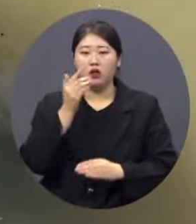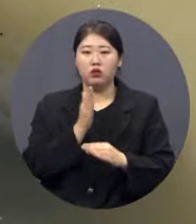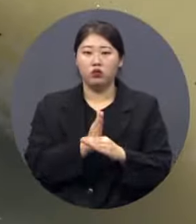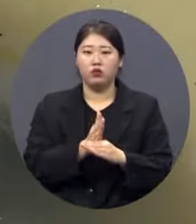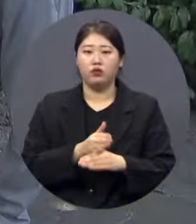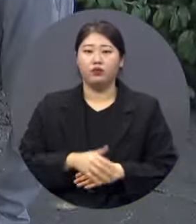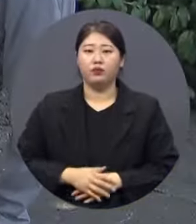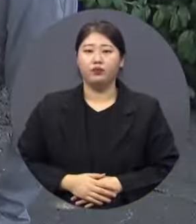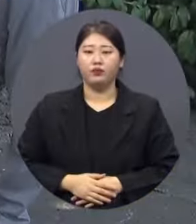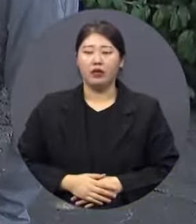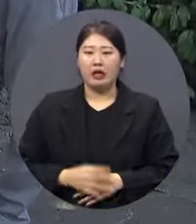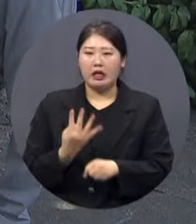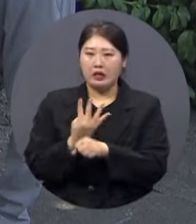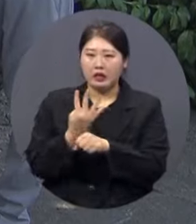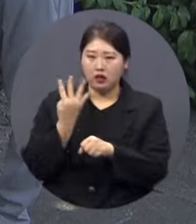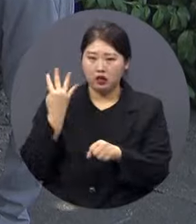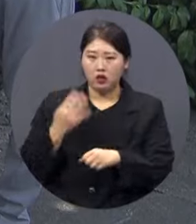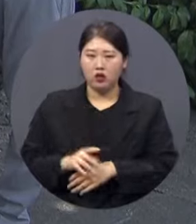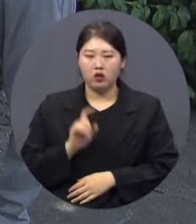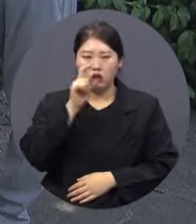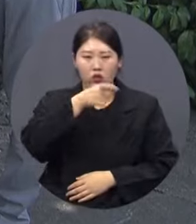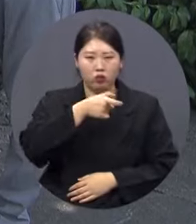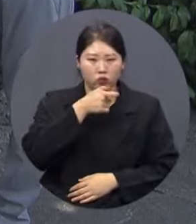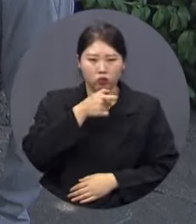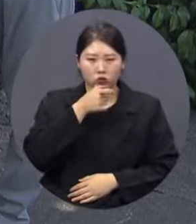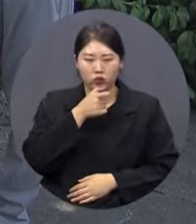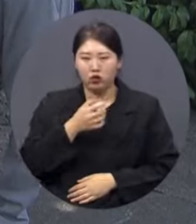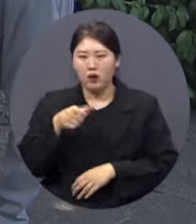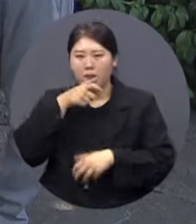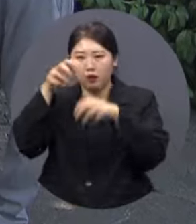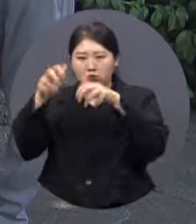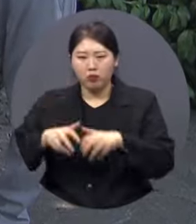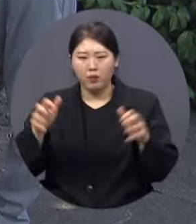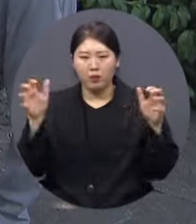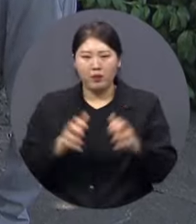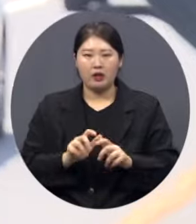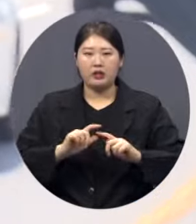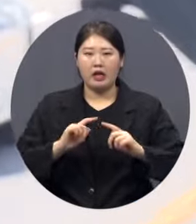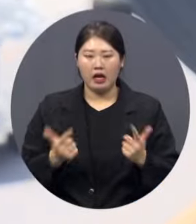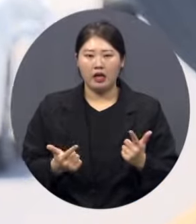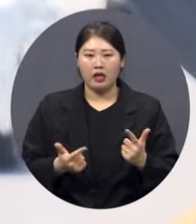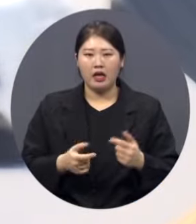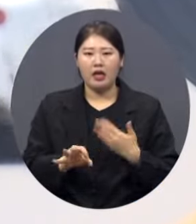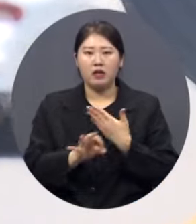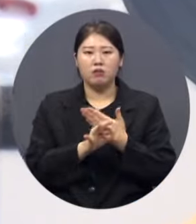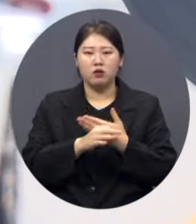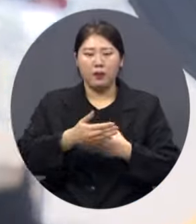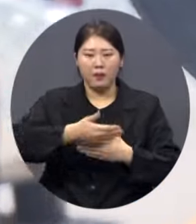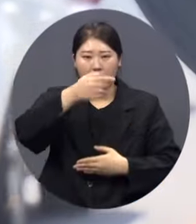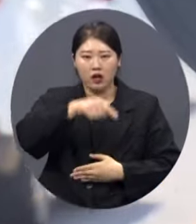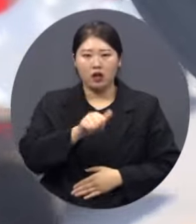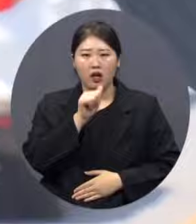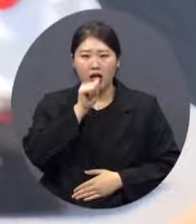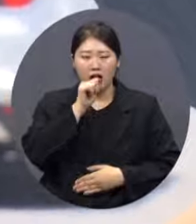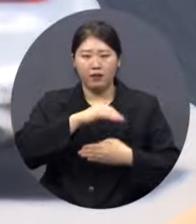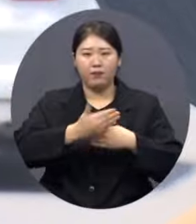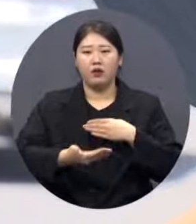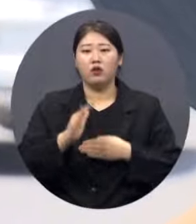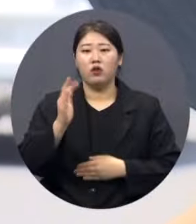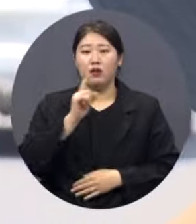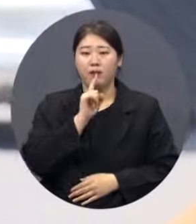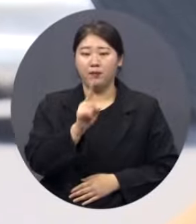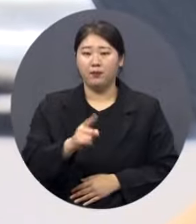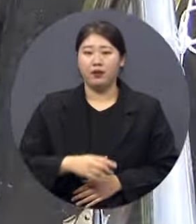있습니다. 4년 전 오수와 우수가 섞이지 않도록 임시로 막아뒀던 철판이 오래돼 떨어졌다는 겁니다.